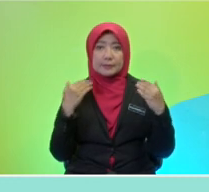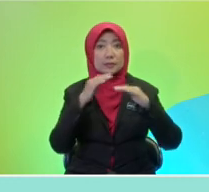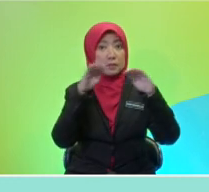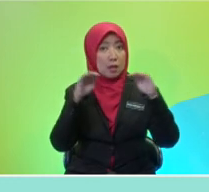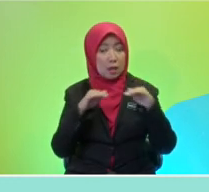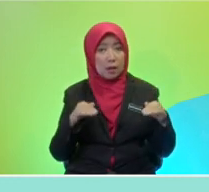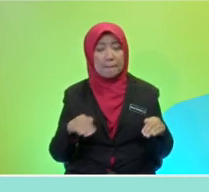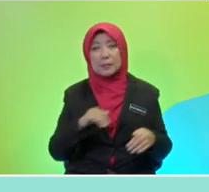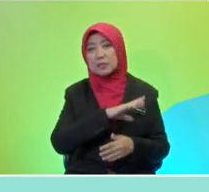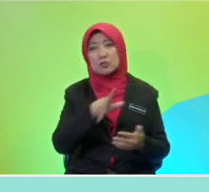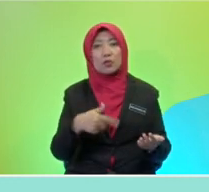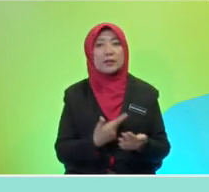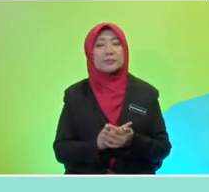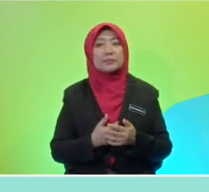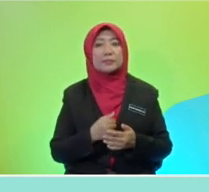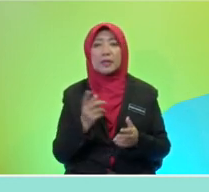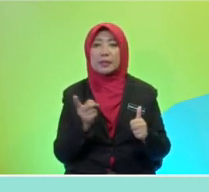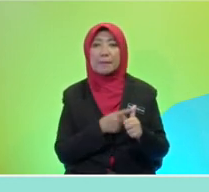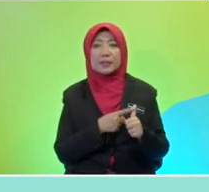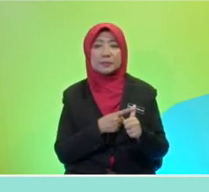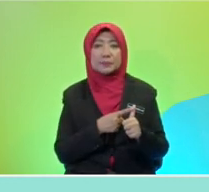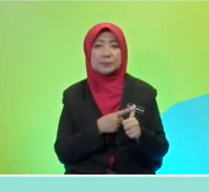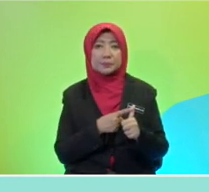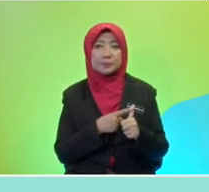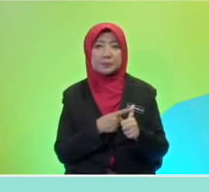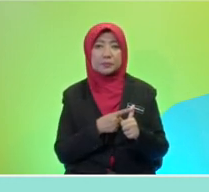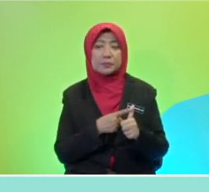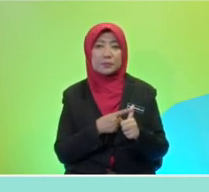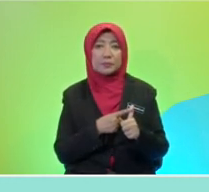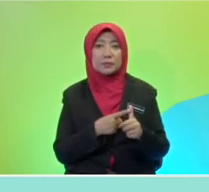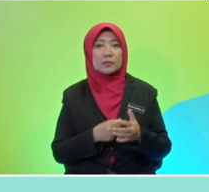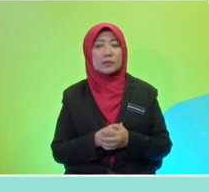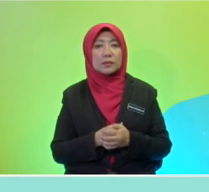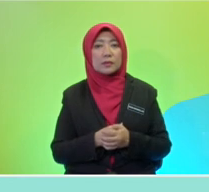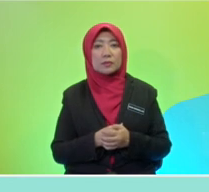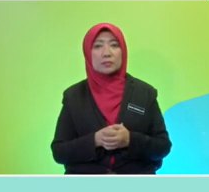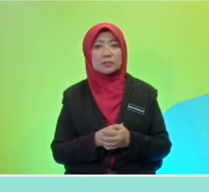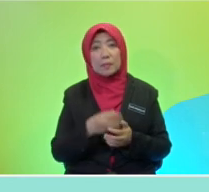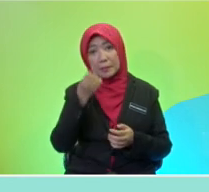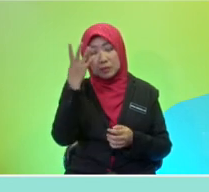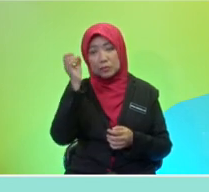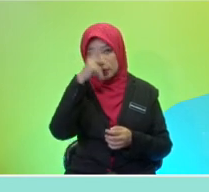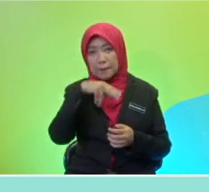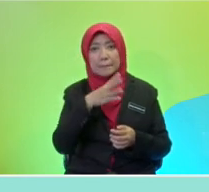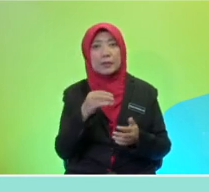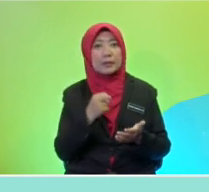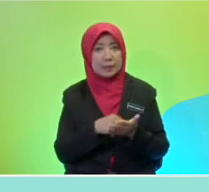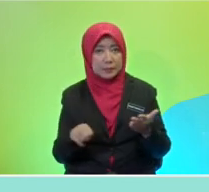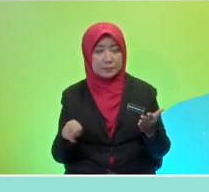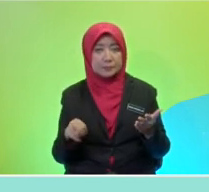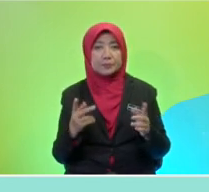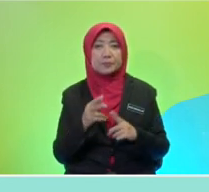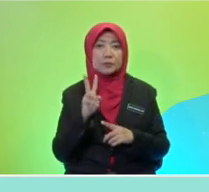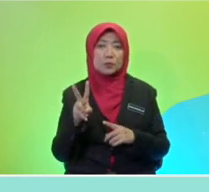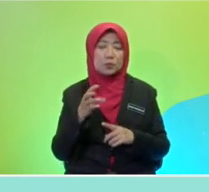keseluruhan oke yang pertama itulah maksudnya mengimbas menggunakan kamera proses menyatakan sikap dan nilai yang kedua